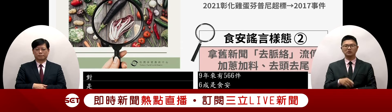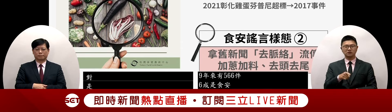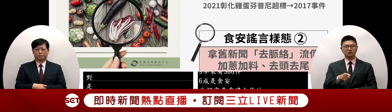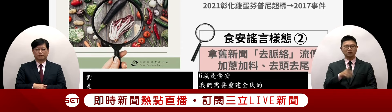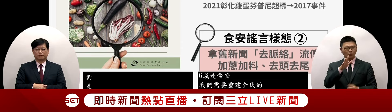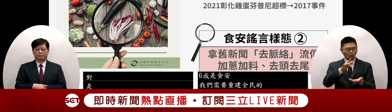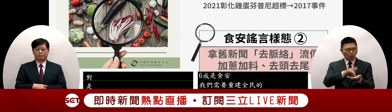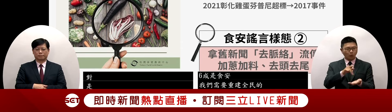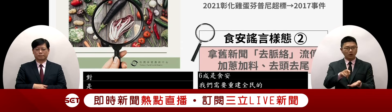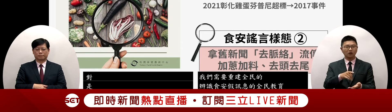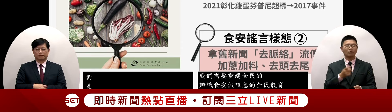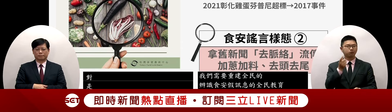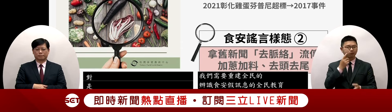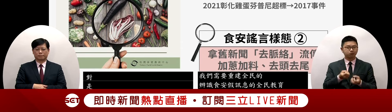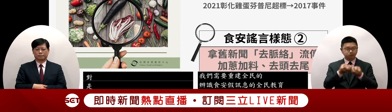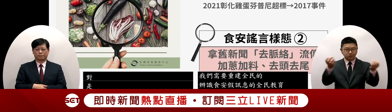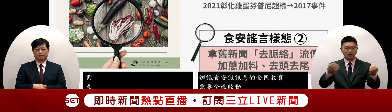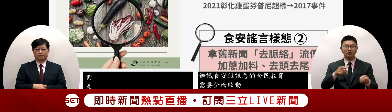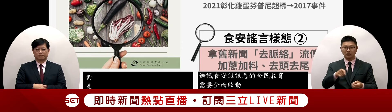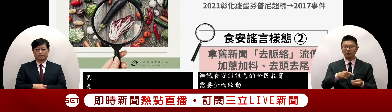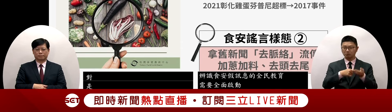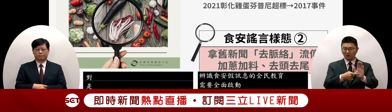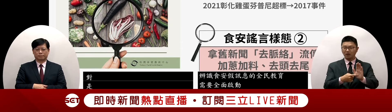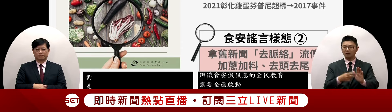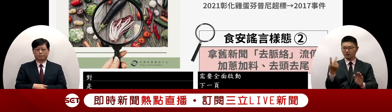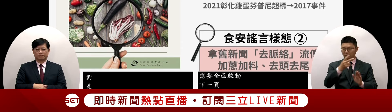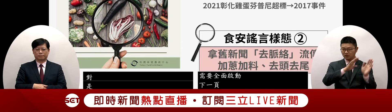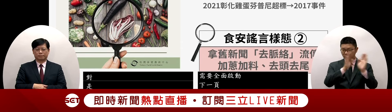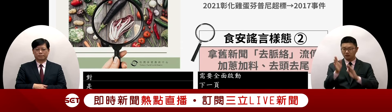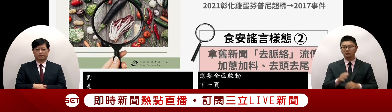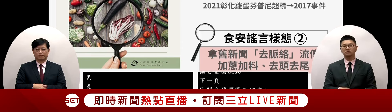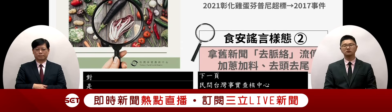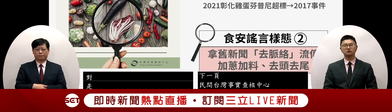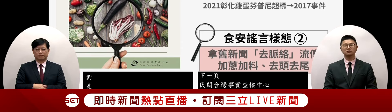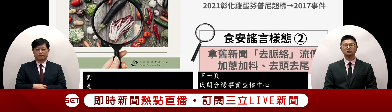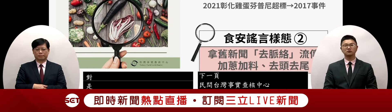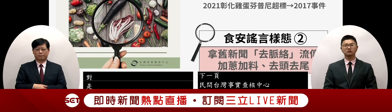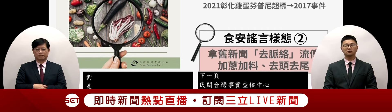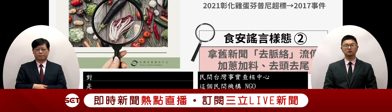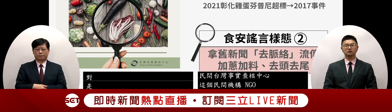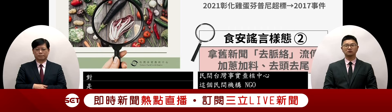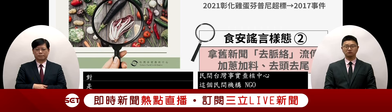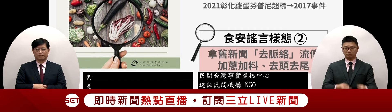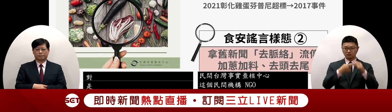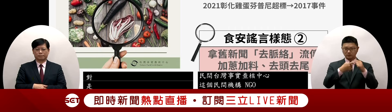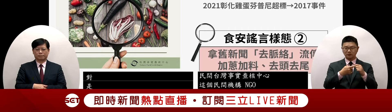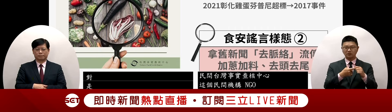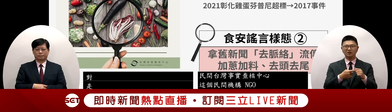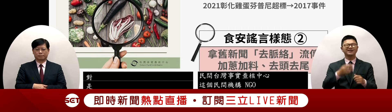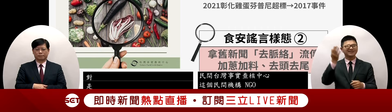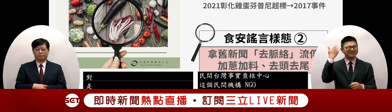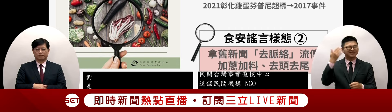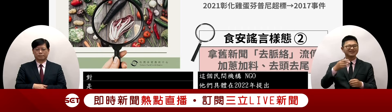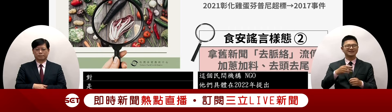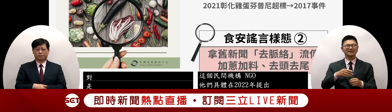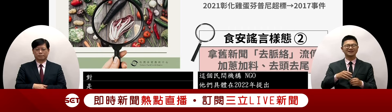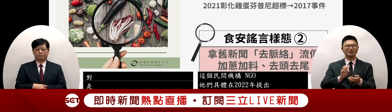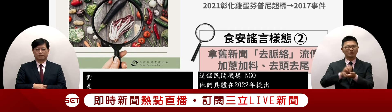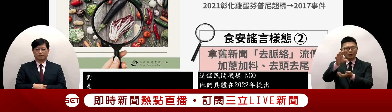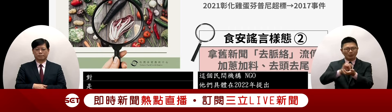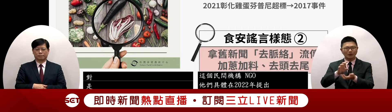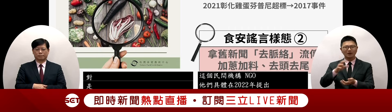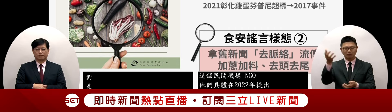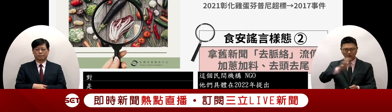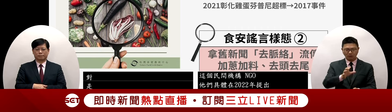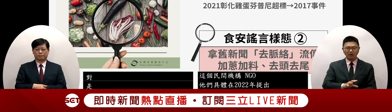息，他们提出了2个样态。食安假讯息的样态一就是旧闻重炒，把过去发